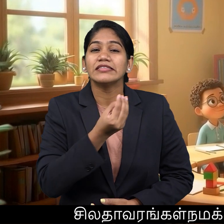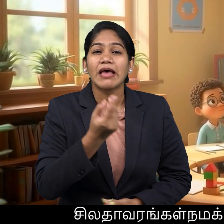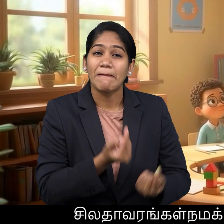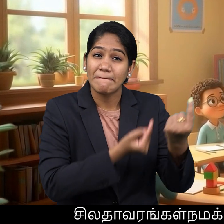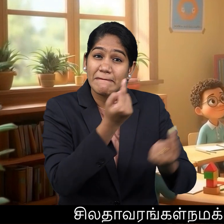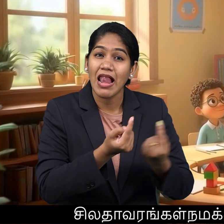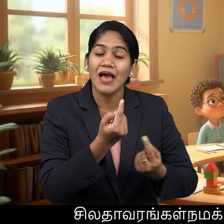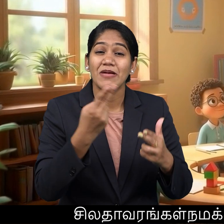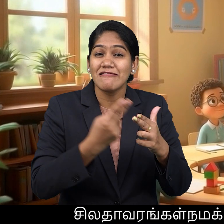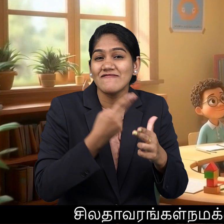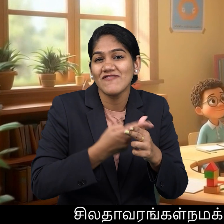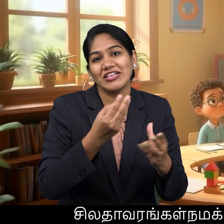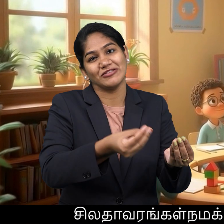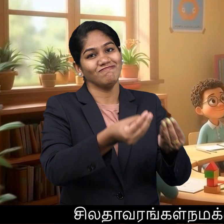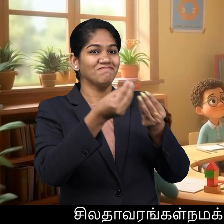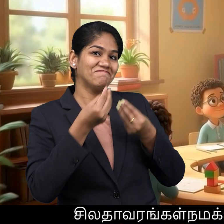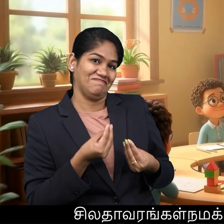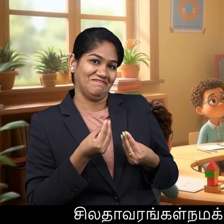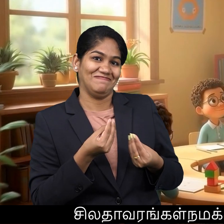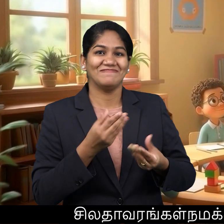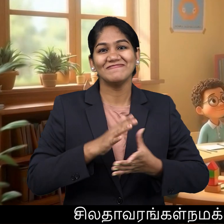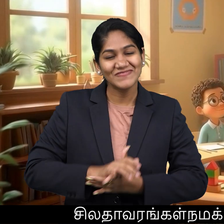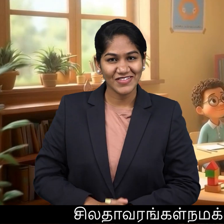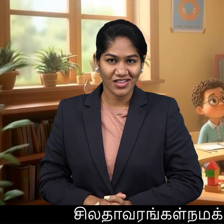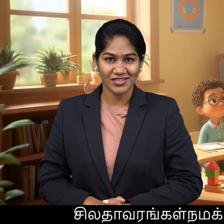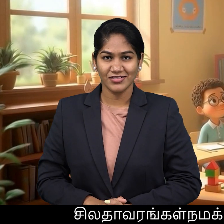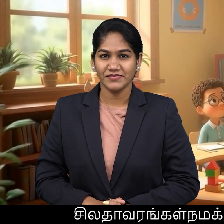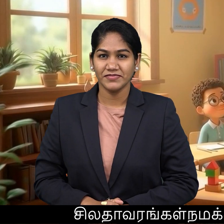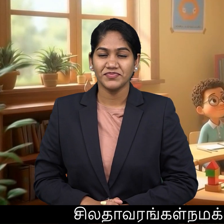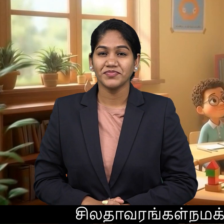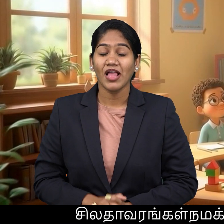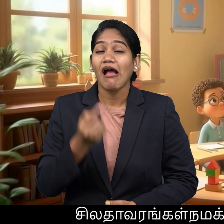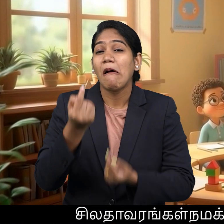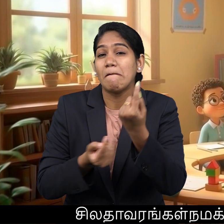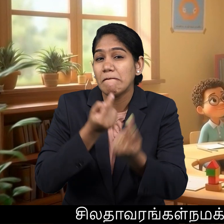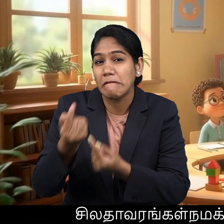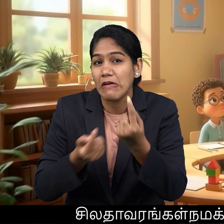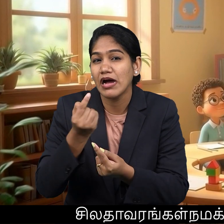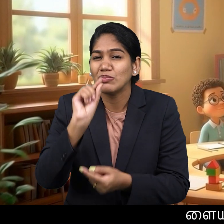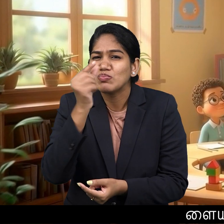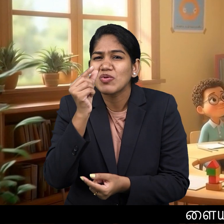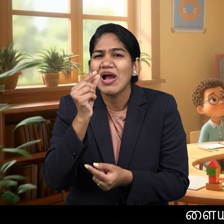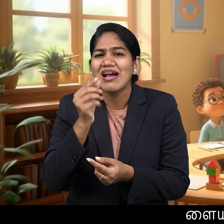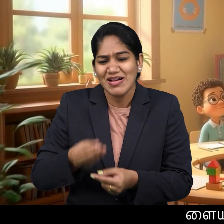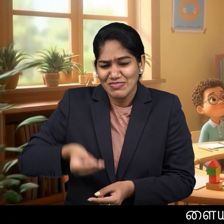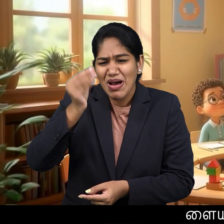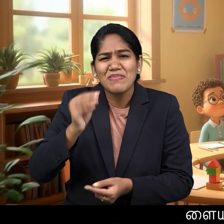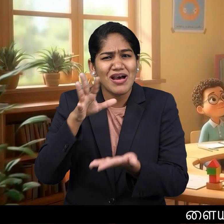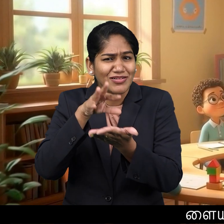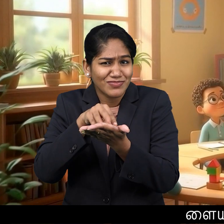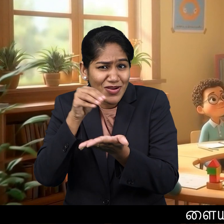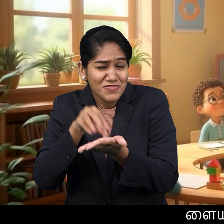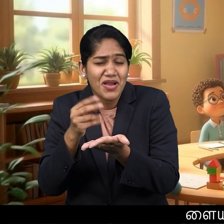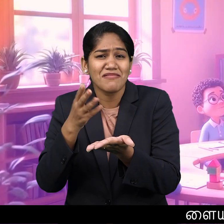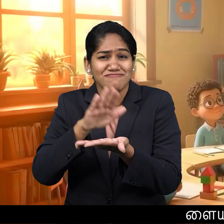சில தாவரங்கள் நமக்கு காய்கறிகளை தருகின்றன. சில தாவரங்கள் நமக்கு